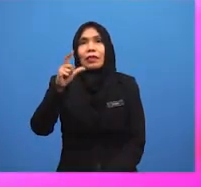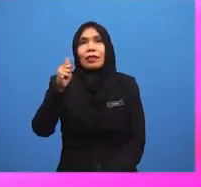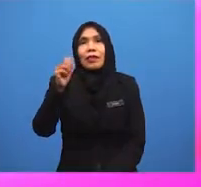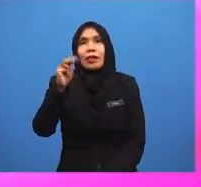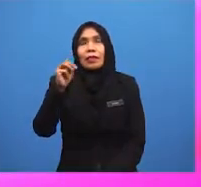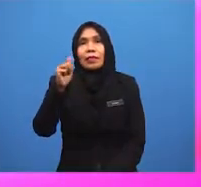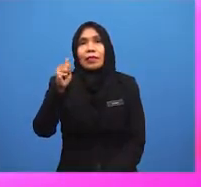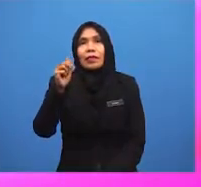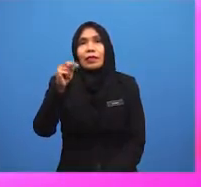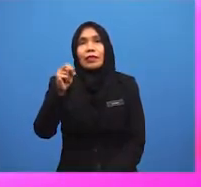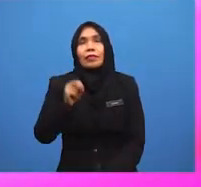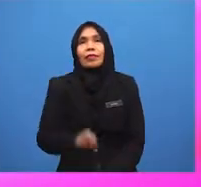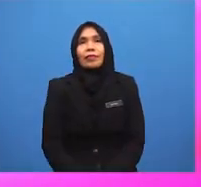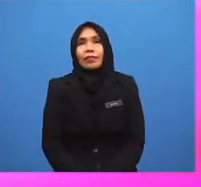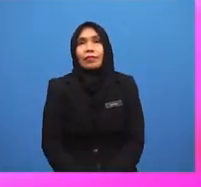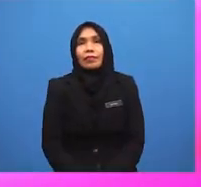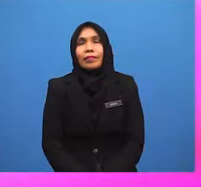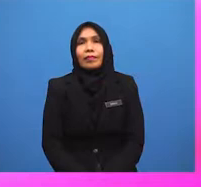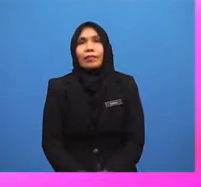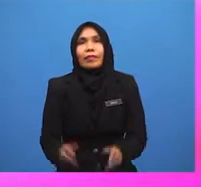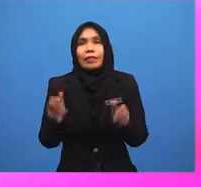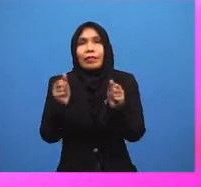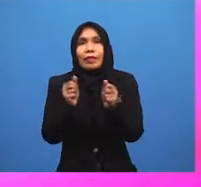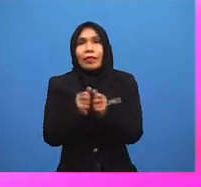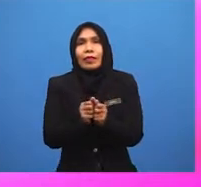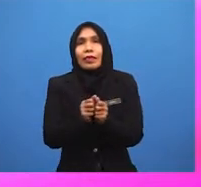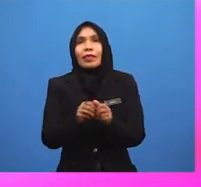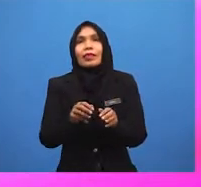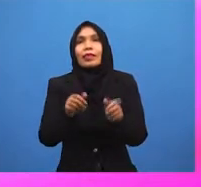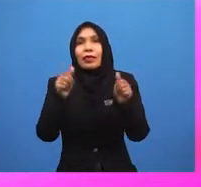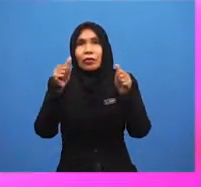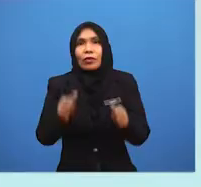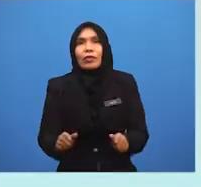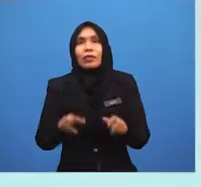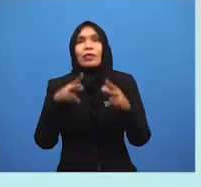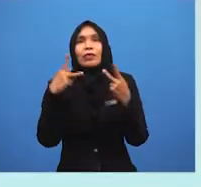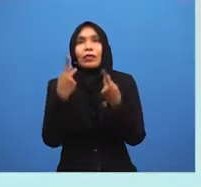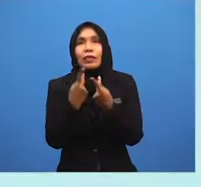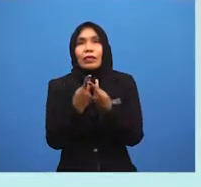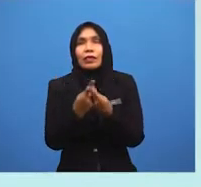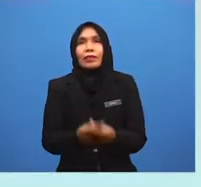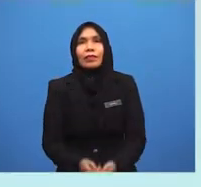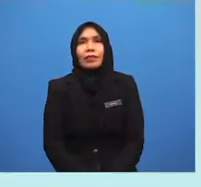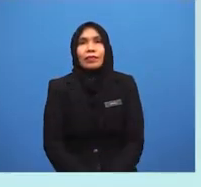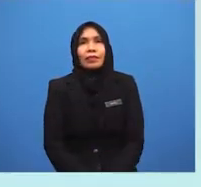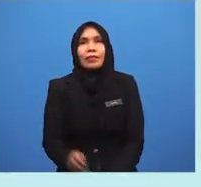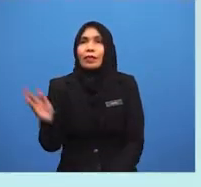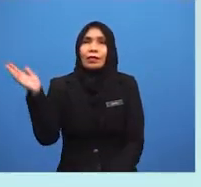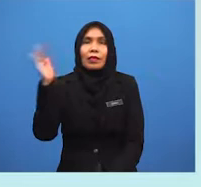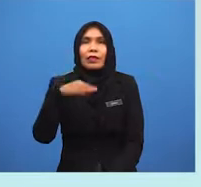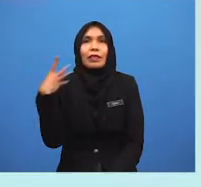pengalaman murid-murid dengan anggota keluarga. Murid-murid, mari kita